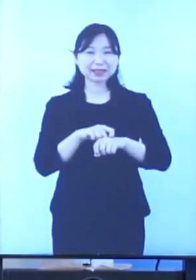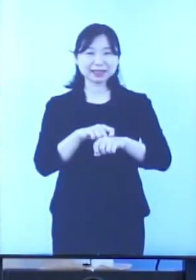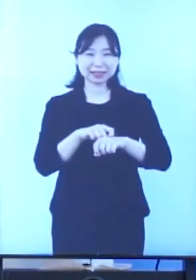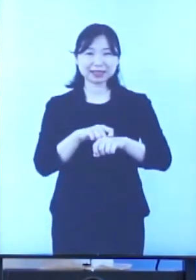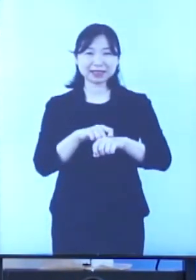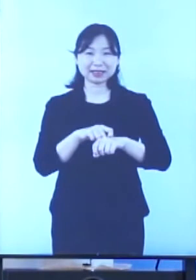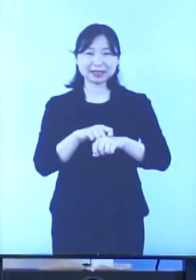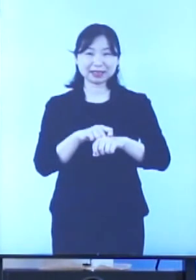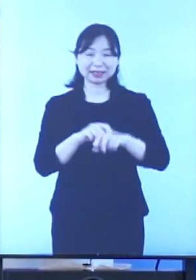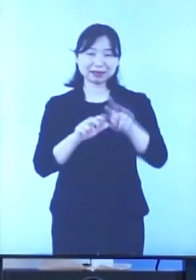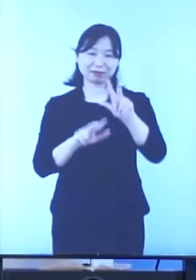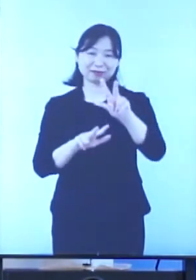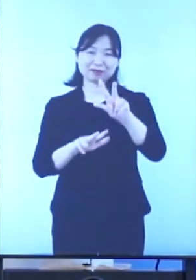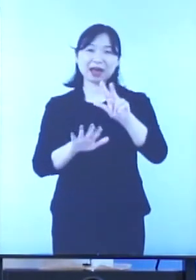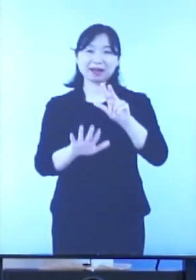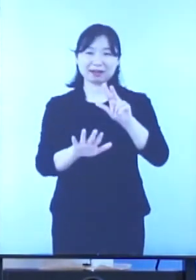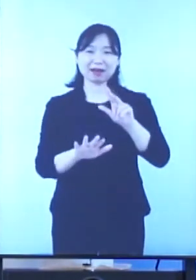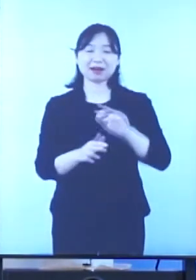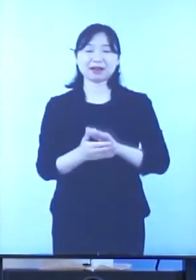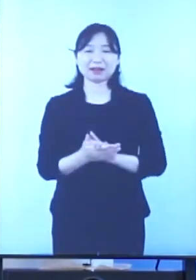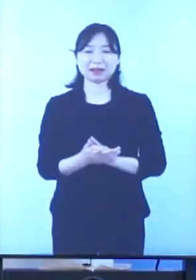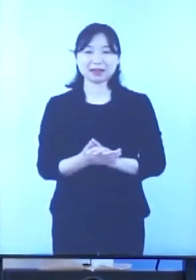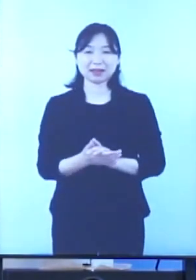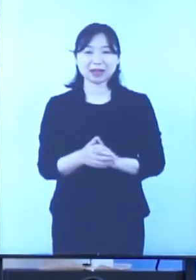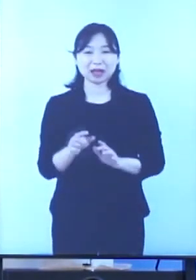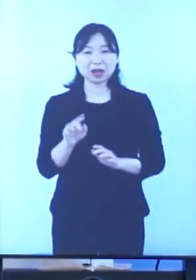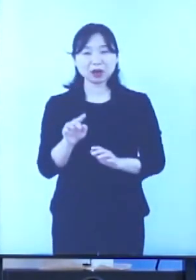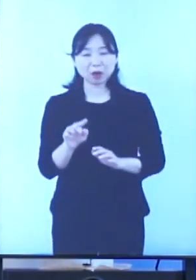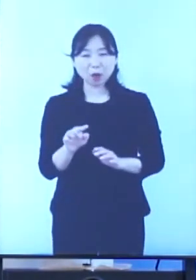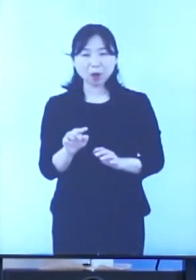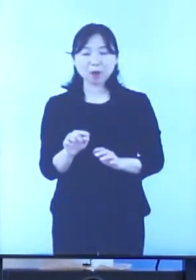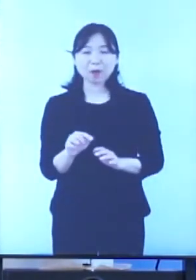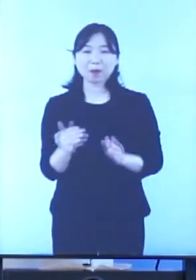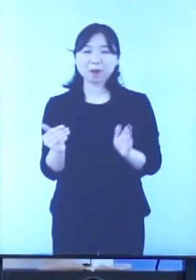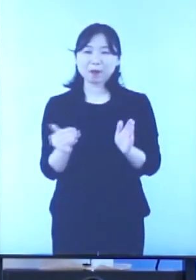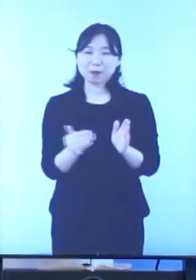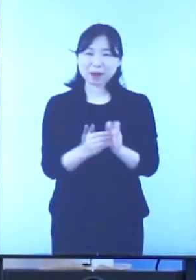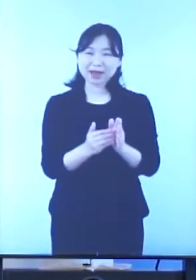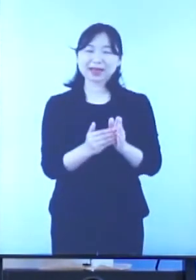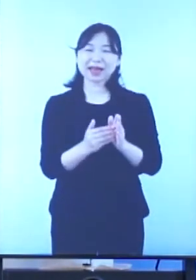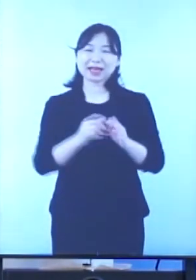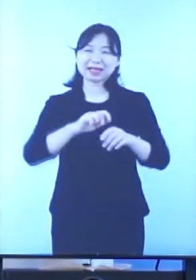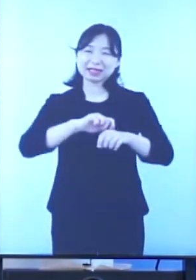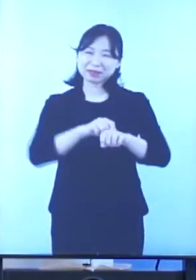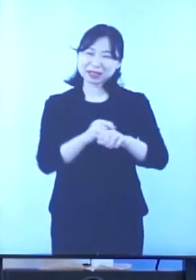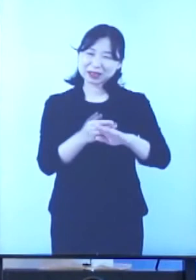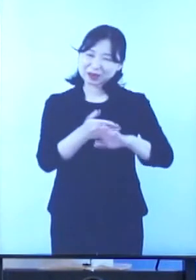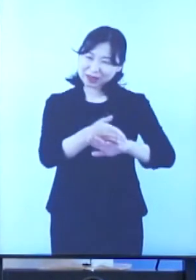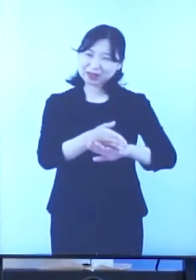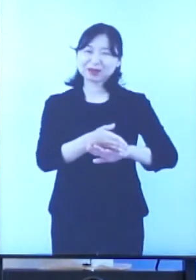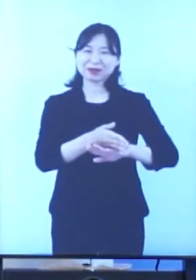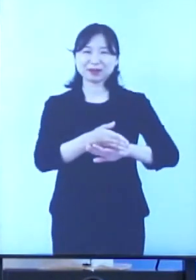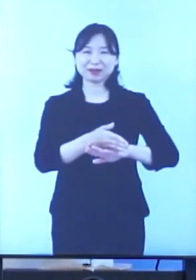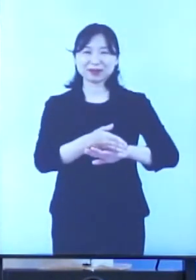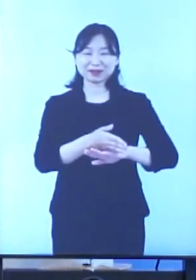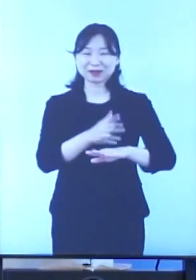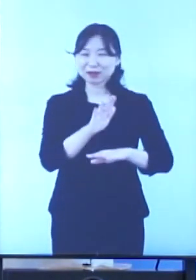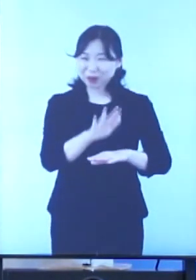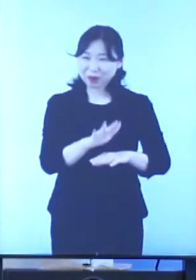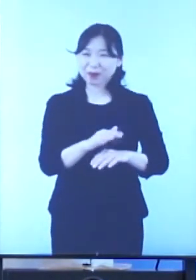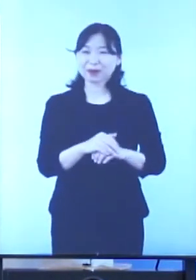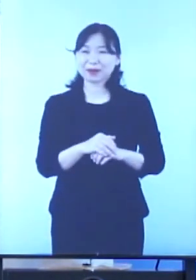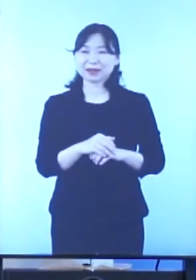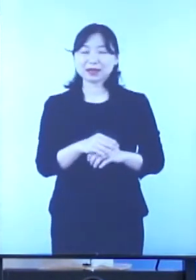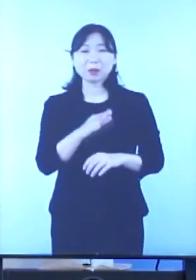制がかかっているものですから、いやここまで、厳しくなくていいだろうということと、いやでも